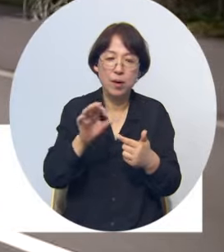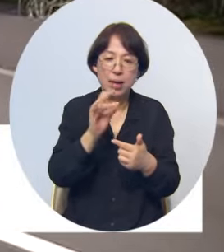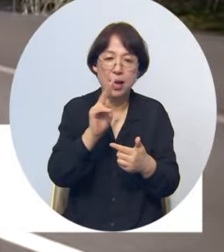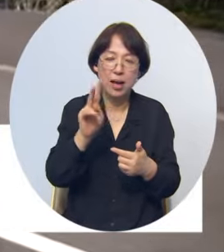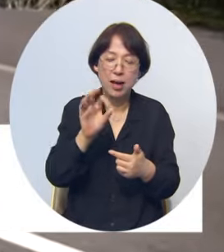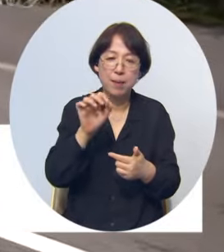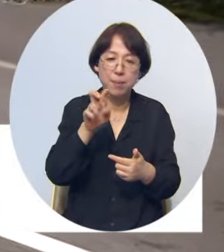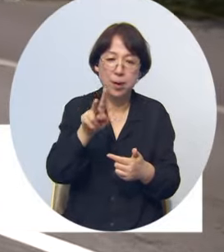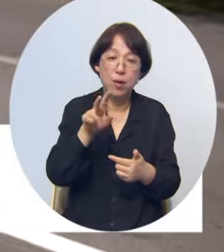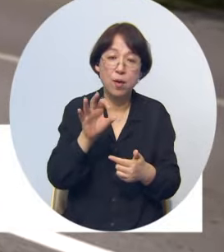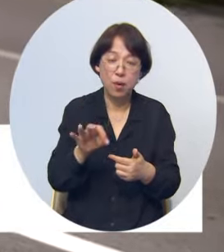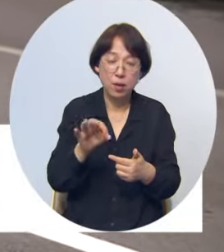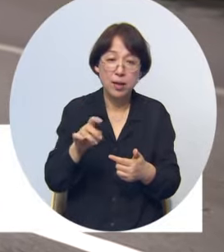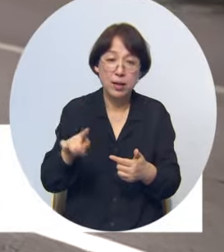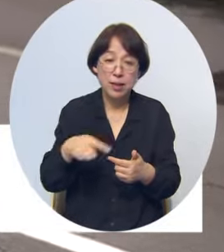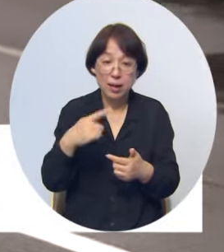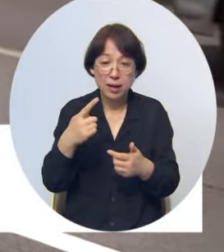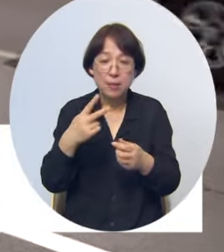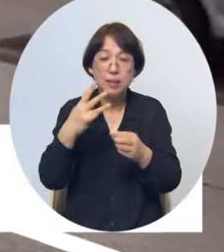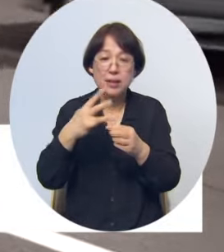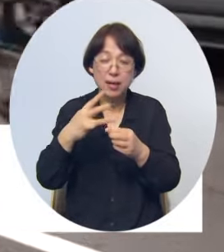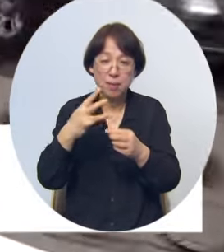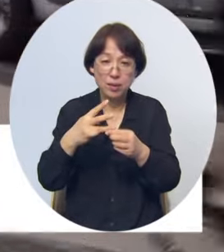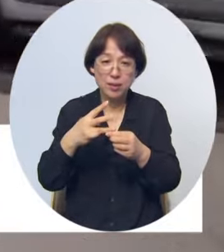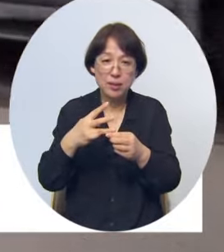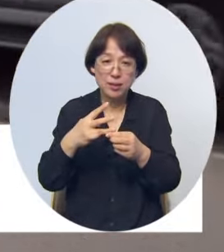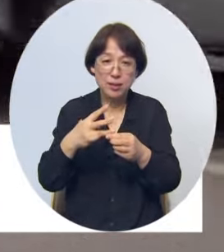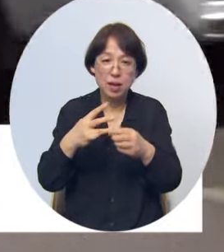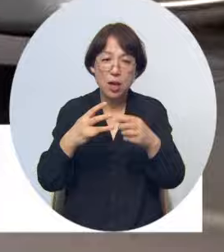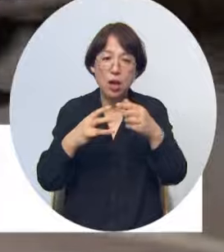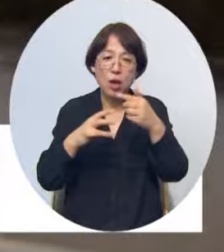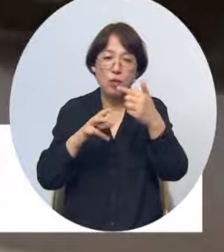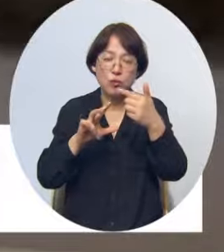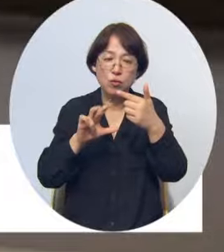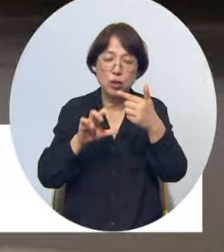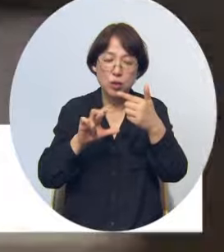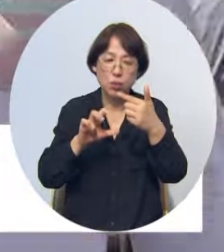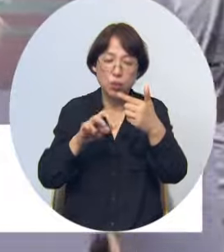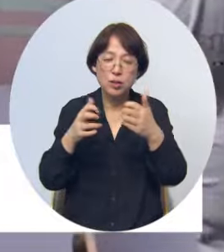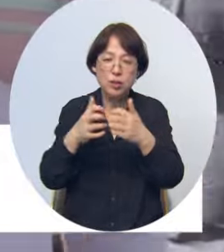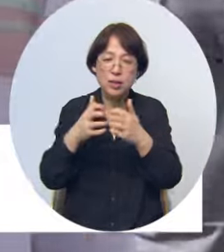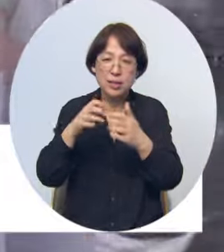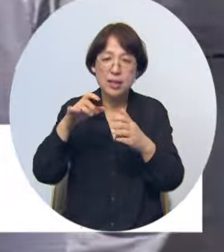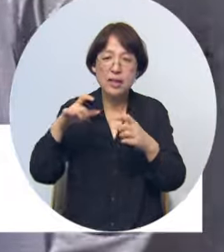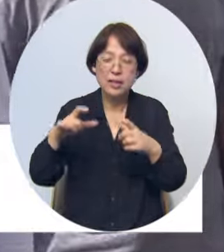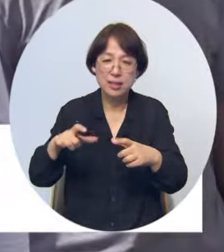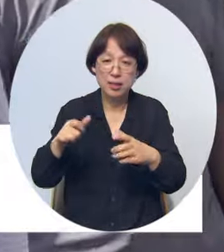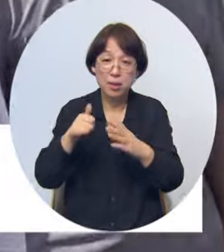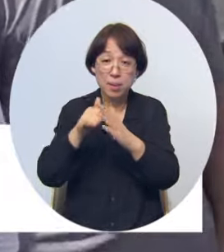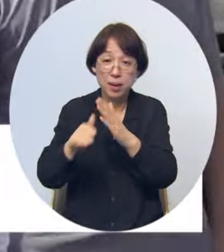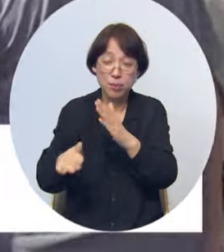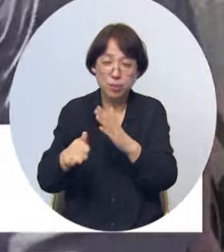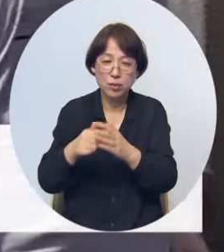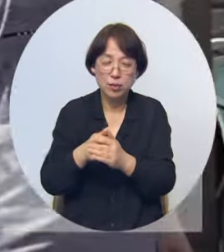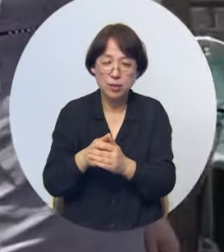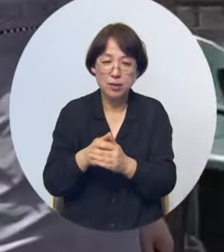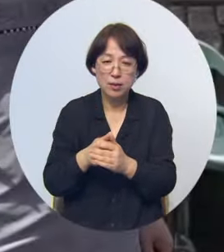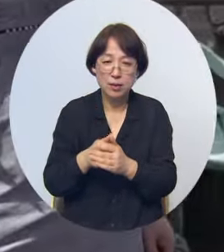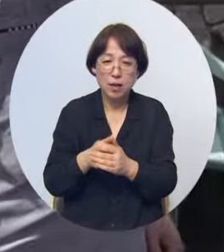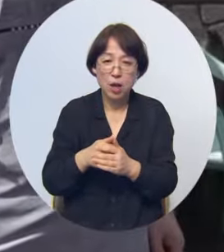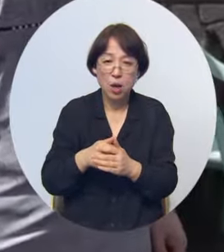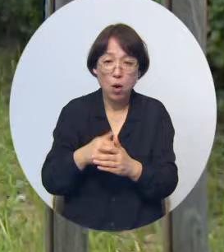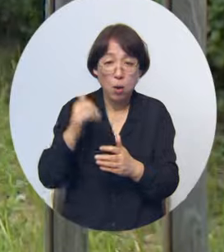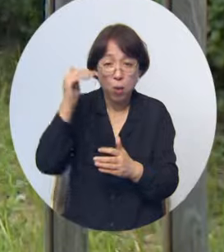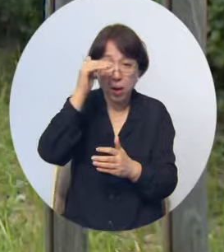세 번째 전적지 방문인데 6.25 전적 시설을 활용한 자전거 관광 코스 개발을 위해 현장 점검에